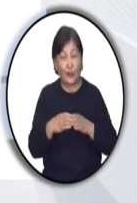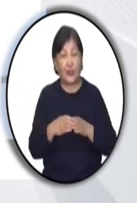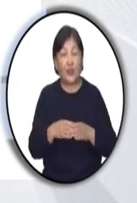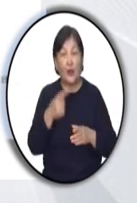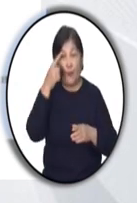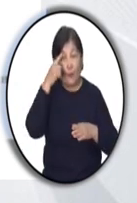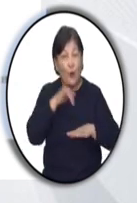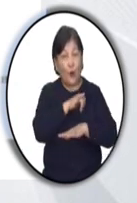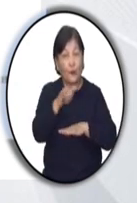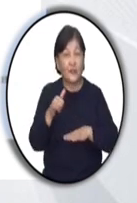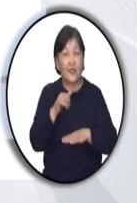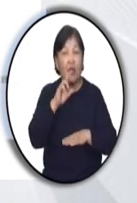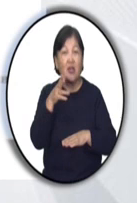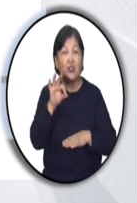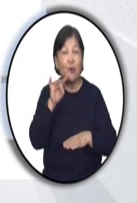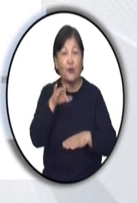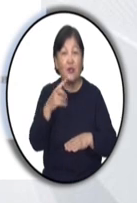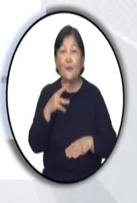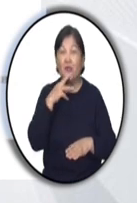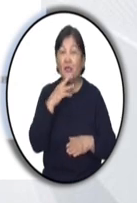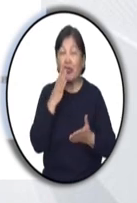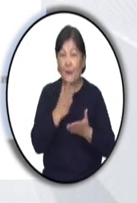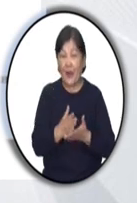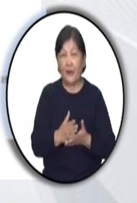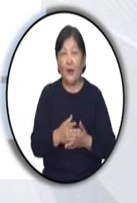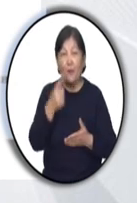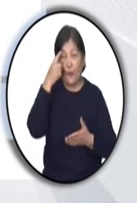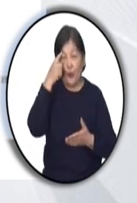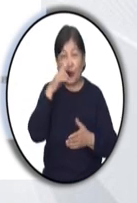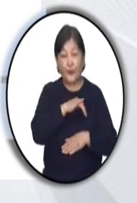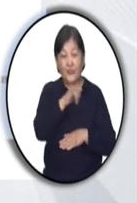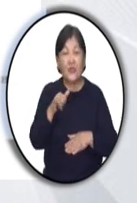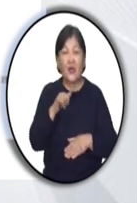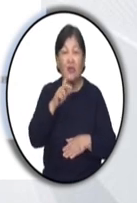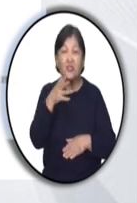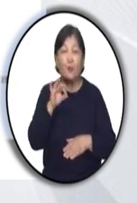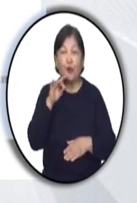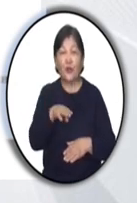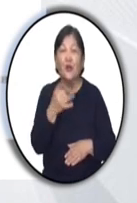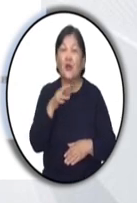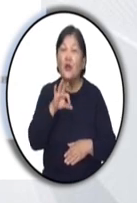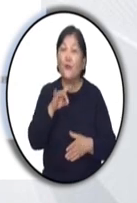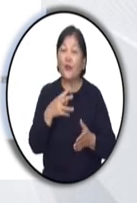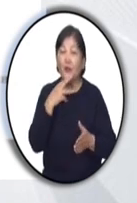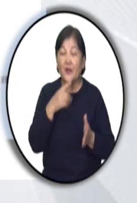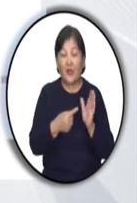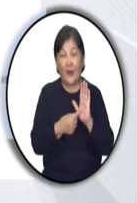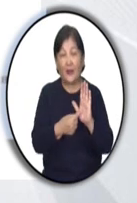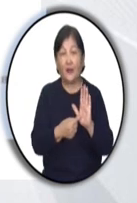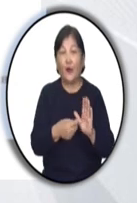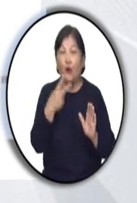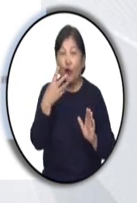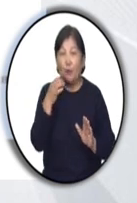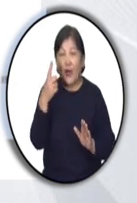энэ дугуй диаграм дээр манай улсын экспортын одоо мэдээлэл байна. Экспорт импортын мэдээлэл байна.